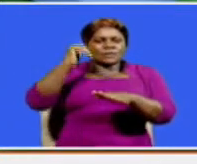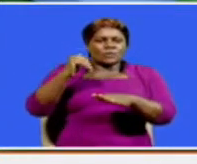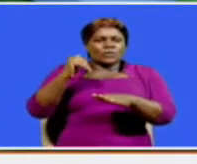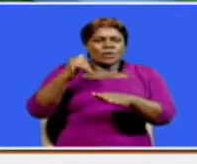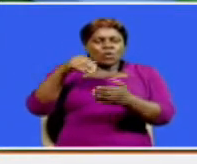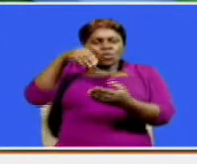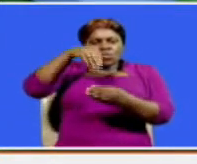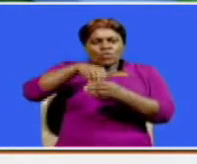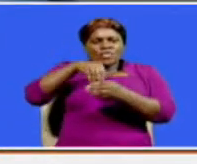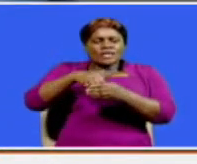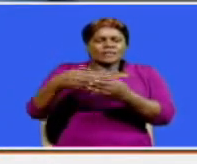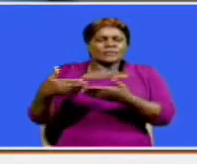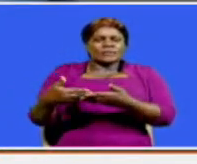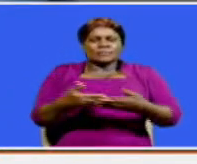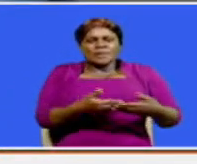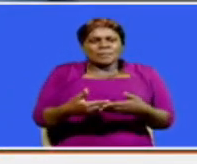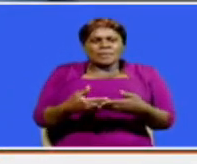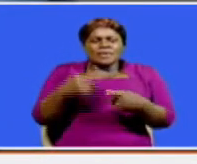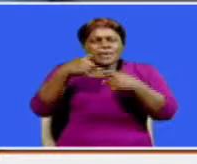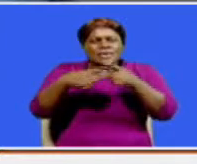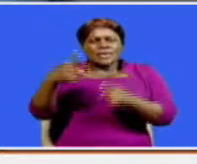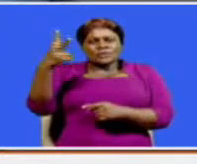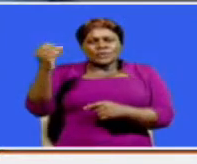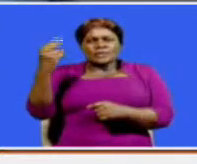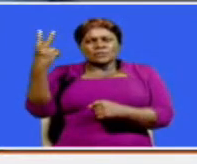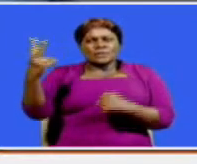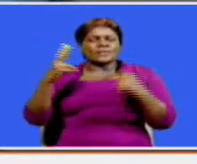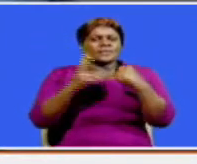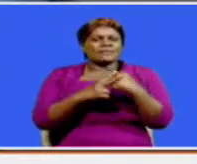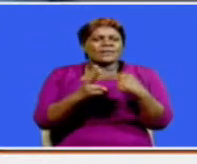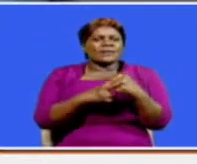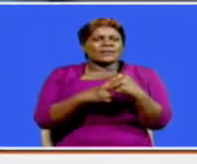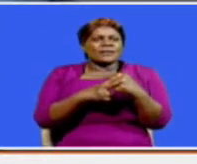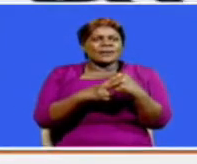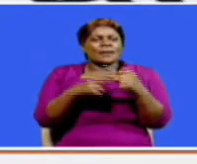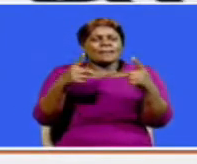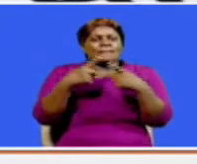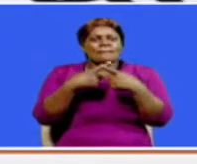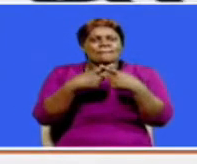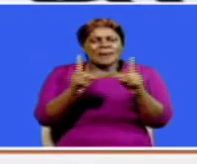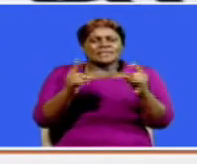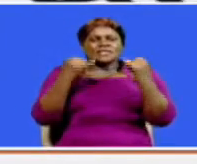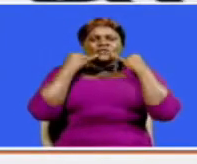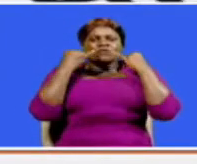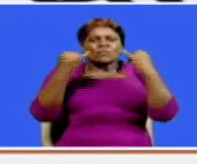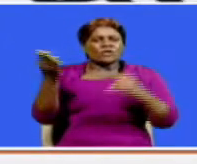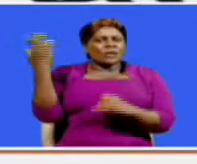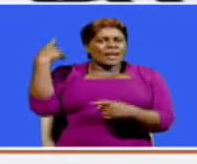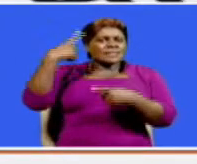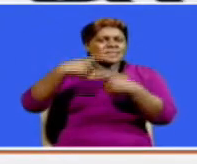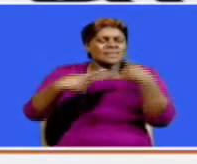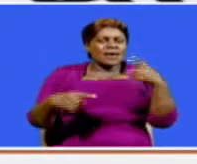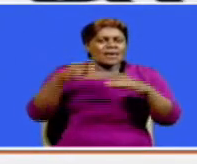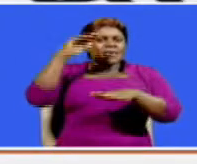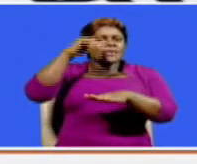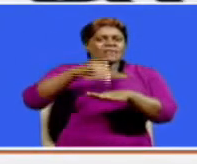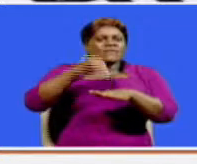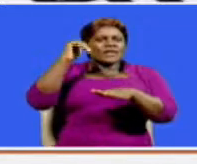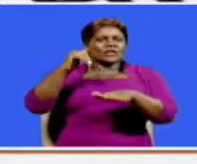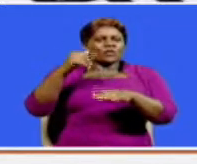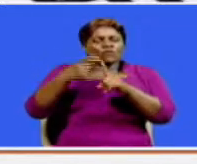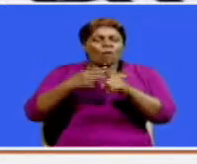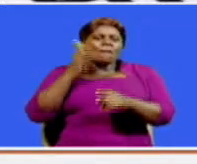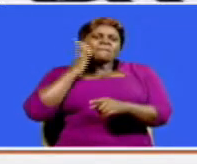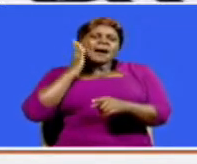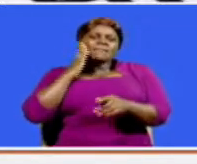ukimwi miongoni mwa watoto ifikapo mwaka 2027. Ila kulingana na data ya mwaka jana, maambukizi ya ukimwi kutoka